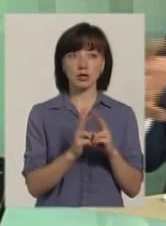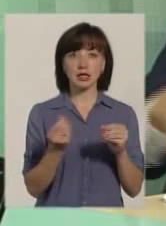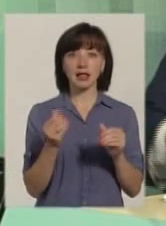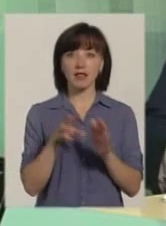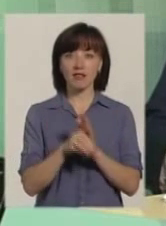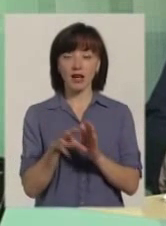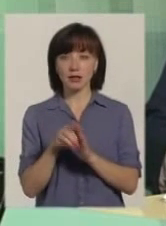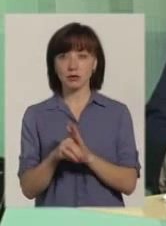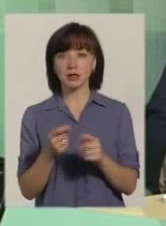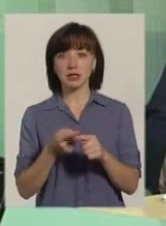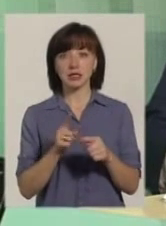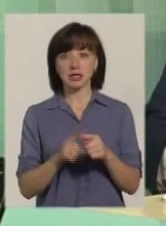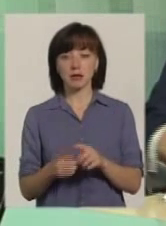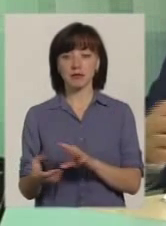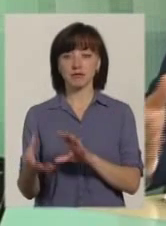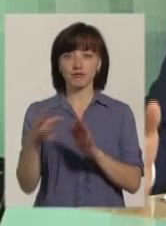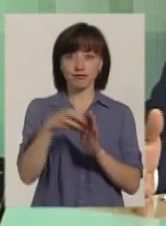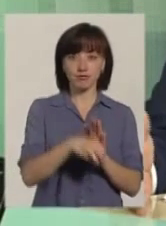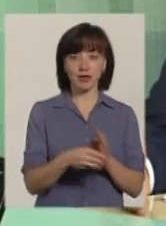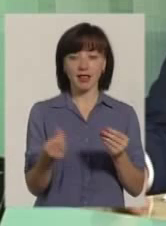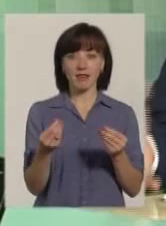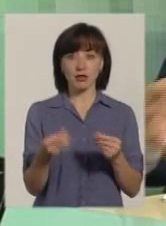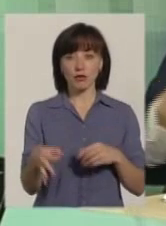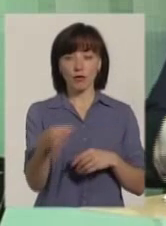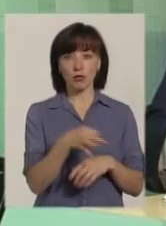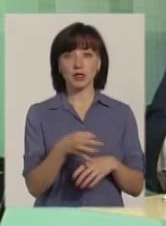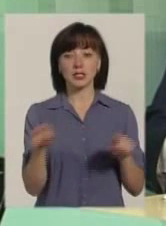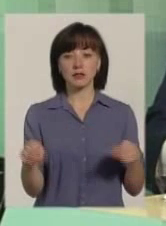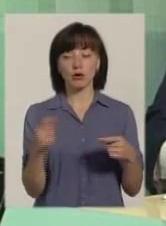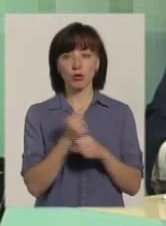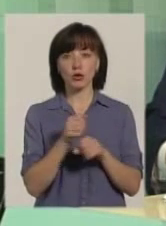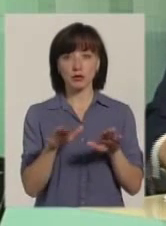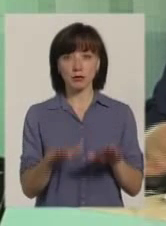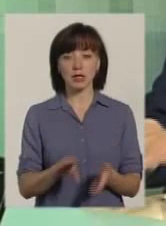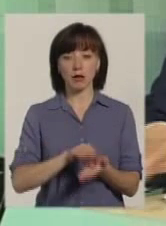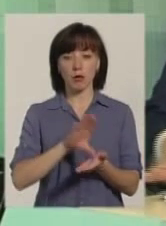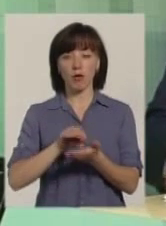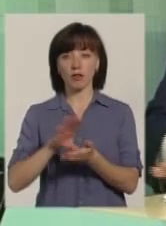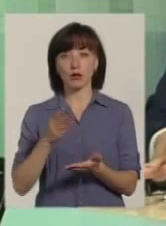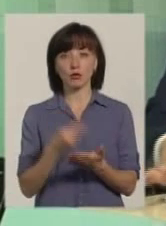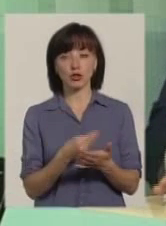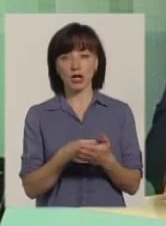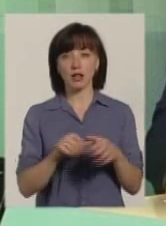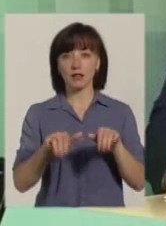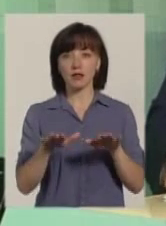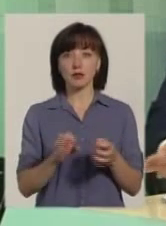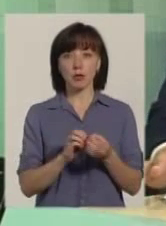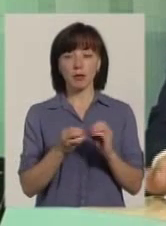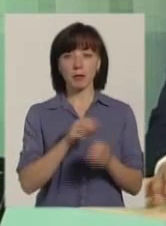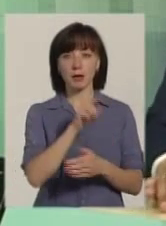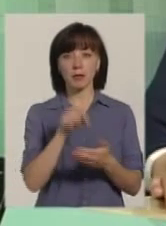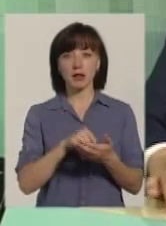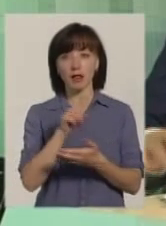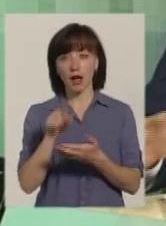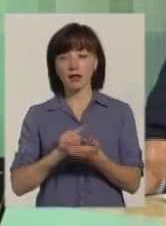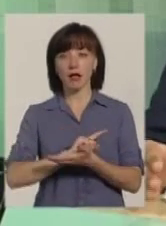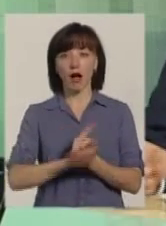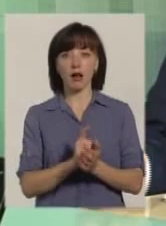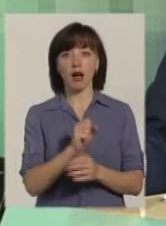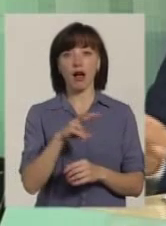це приведення інвесторів в область, створення нових робочих місць, наповнення бюджетів, вирішення проблемних питань, нагальних,